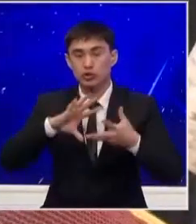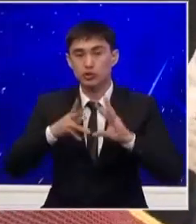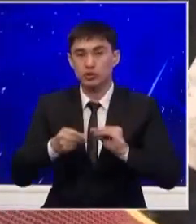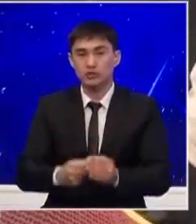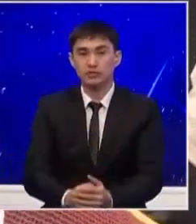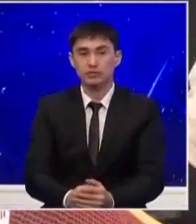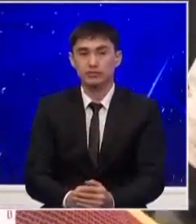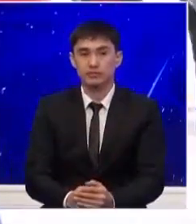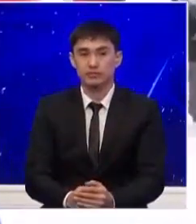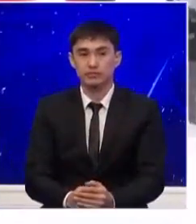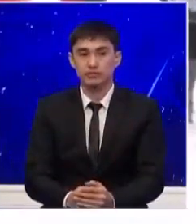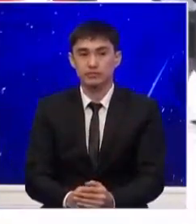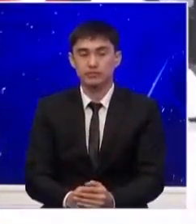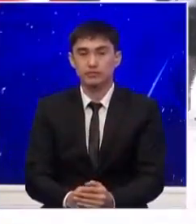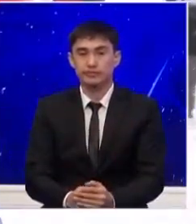результатов.